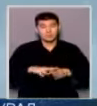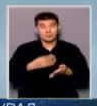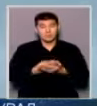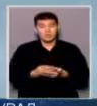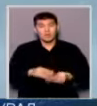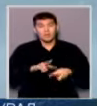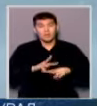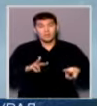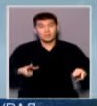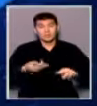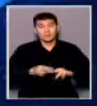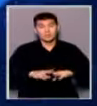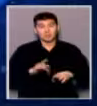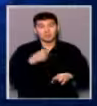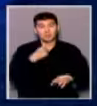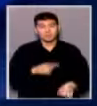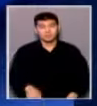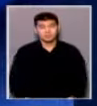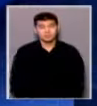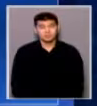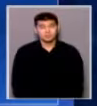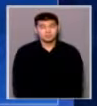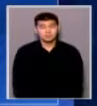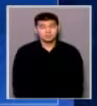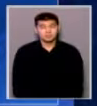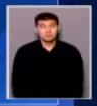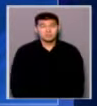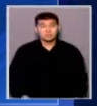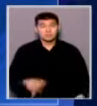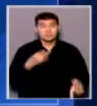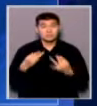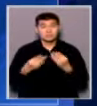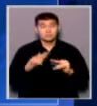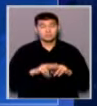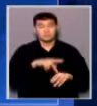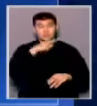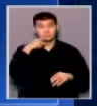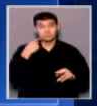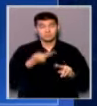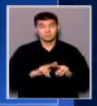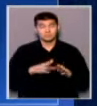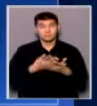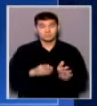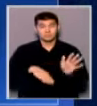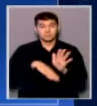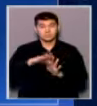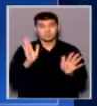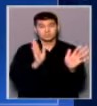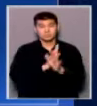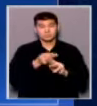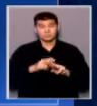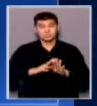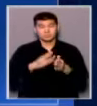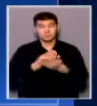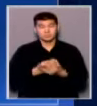и премьер-министр страны Аскар Мамин. В ходе совместных с российской стороной мероприятий по улучшению экологической ситуации в